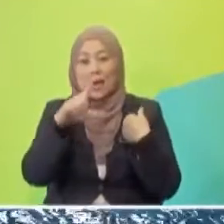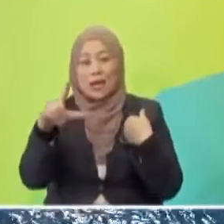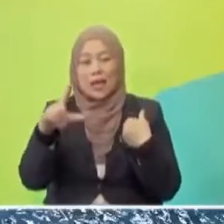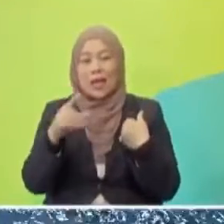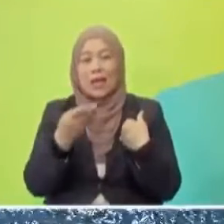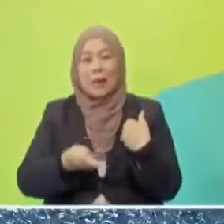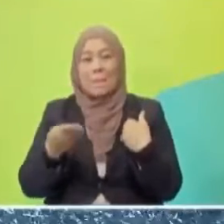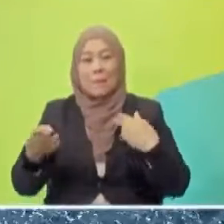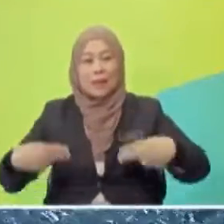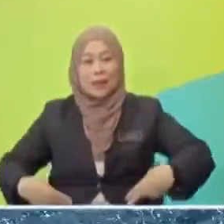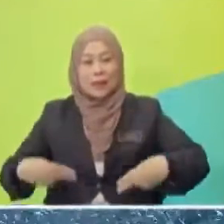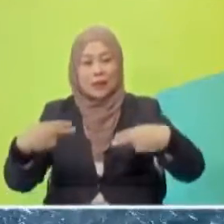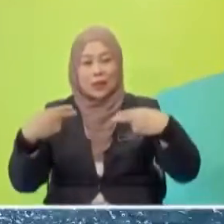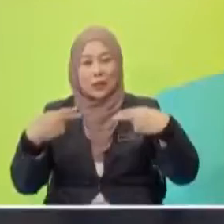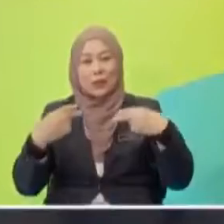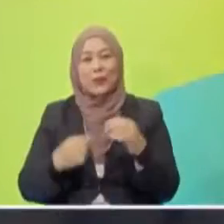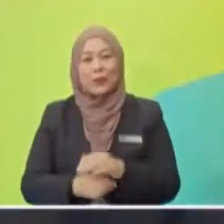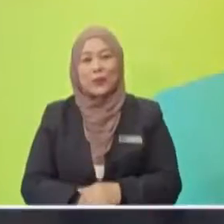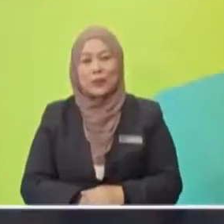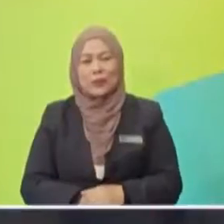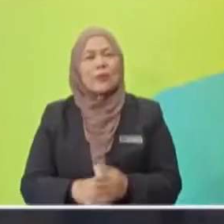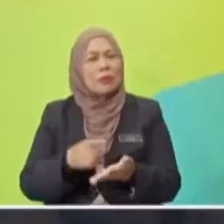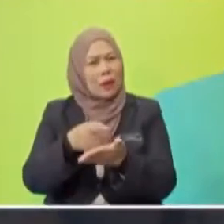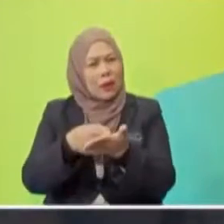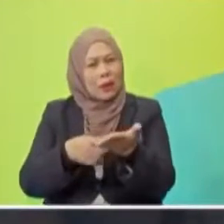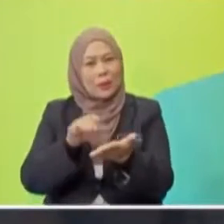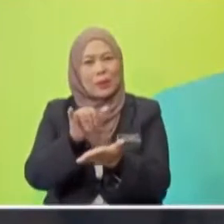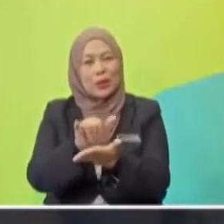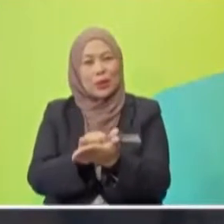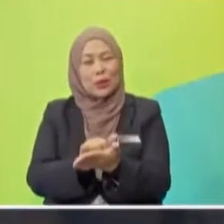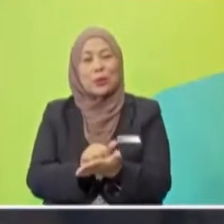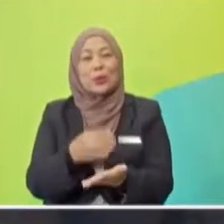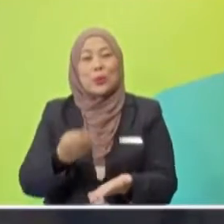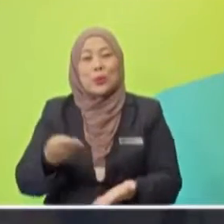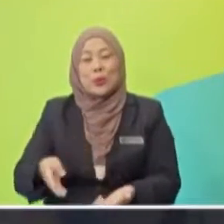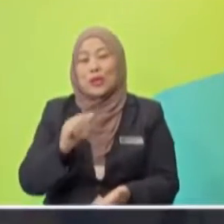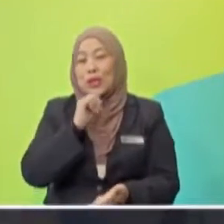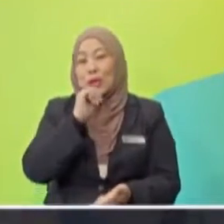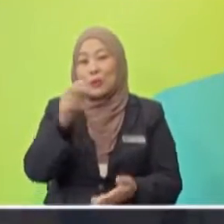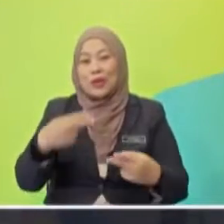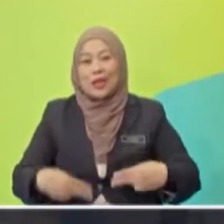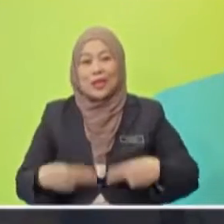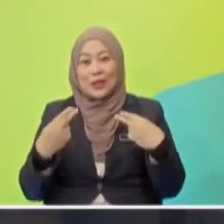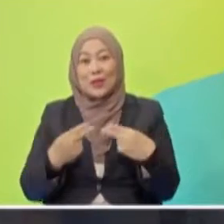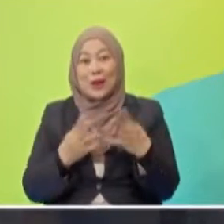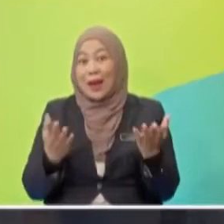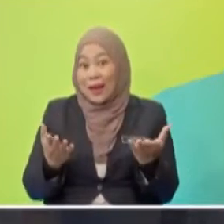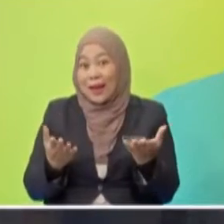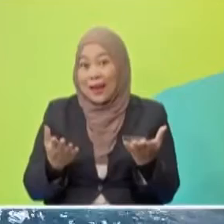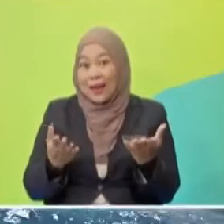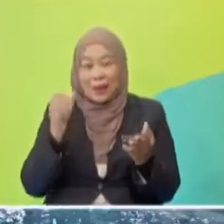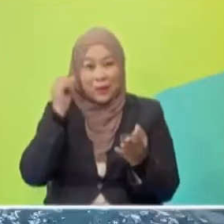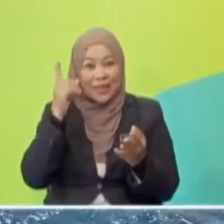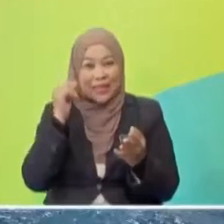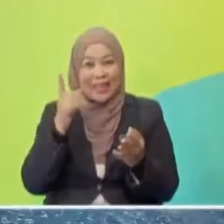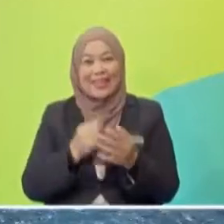kalau sekarang kita pergi pula Apa itu benda bukan hidup Tara Yang pertama apa